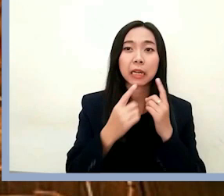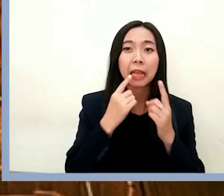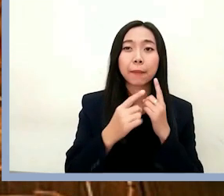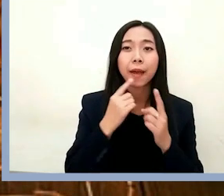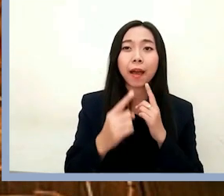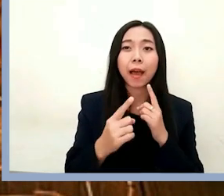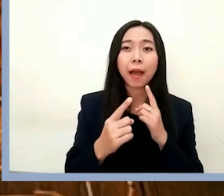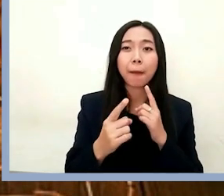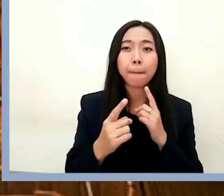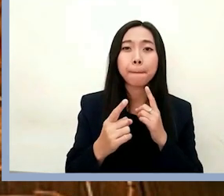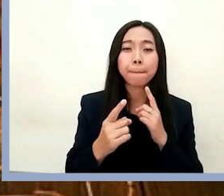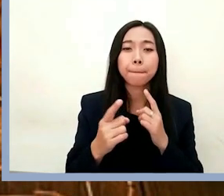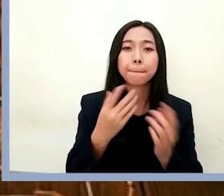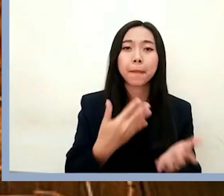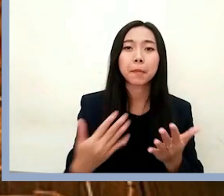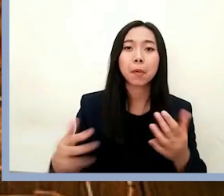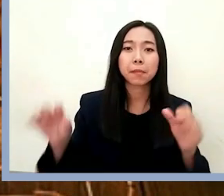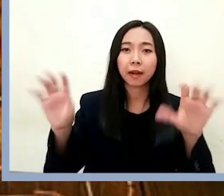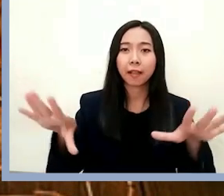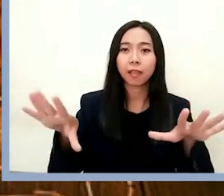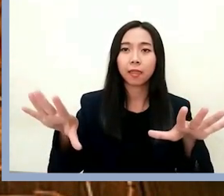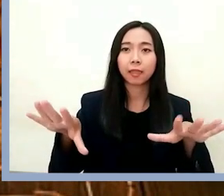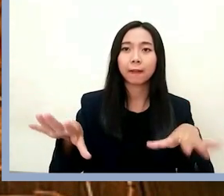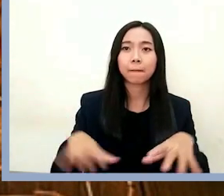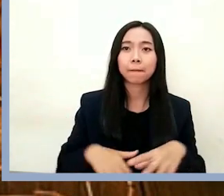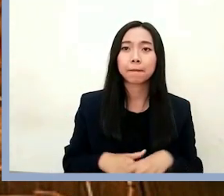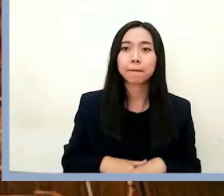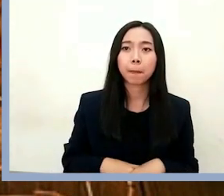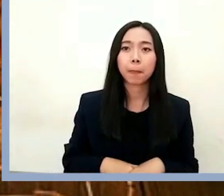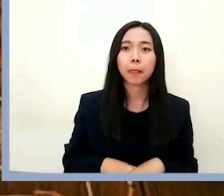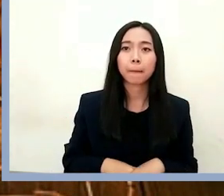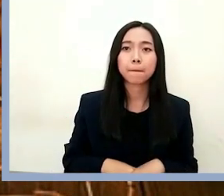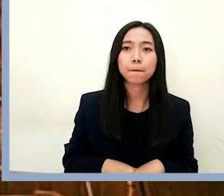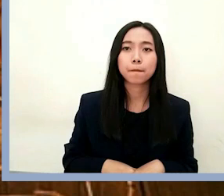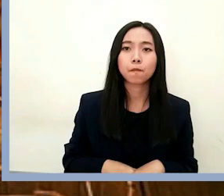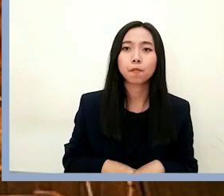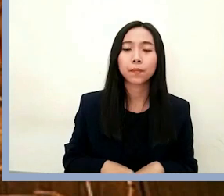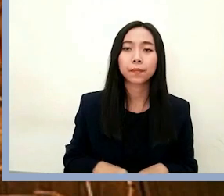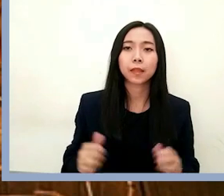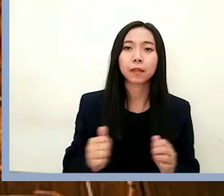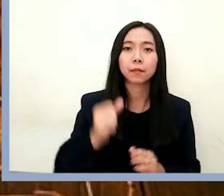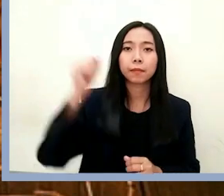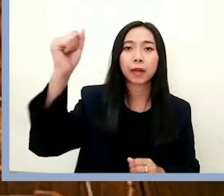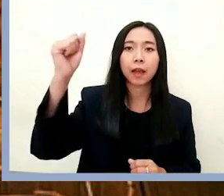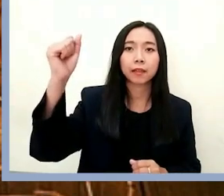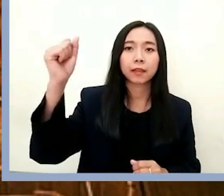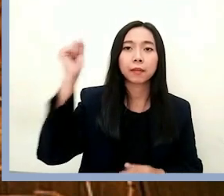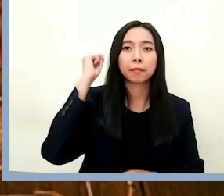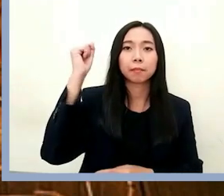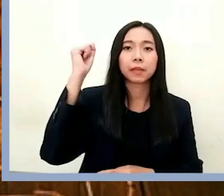menyatakan berkat dan dia dengan berani menegakkan